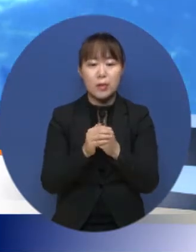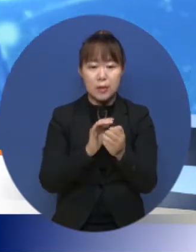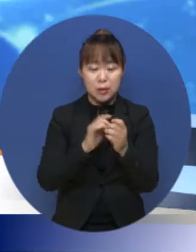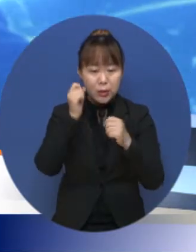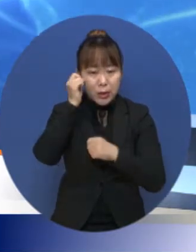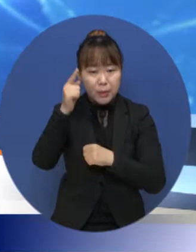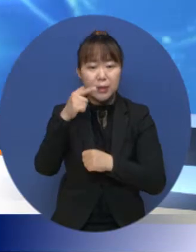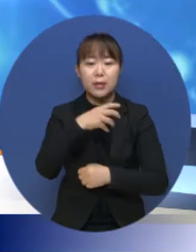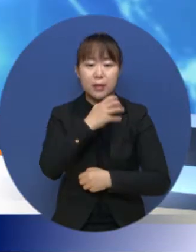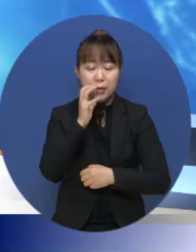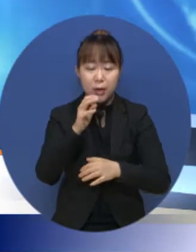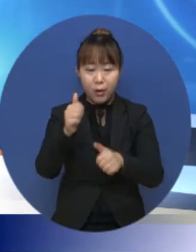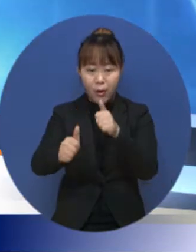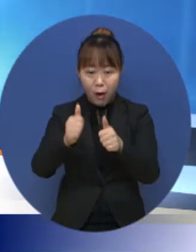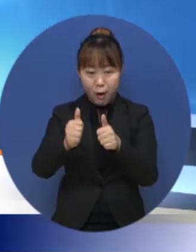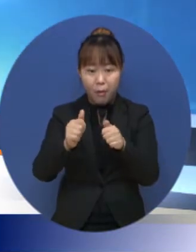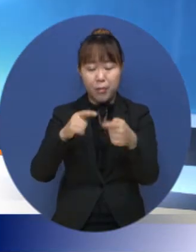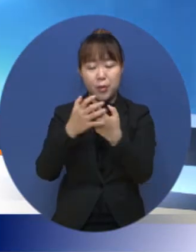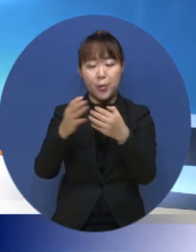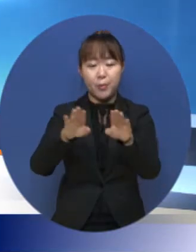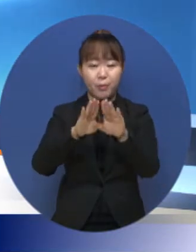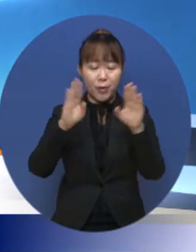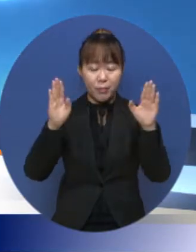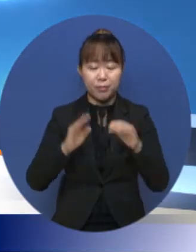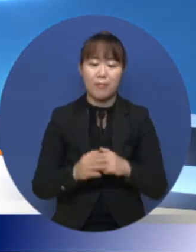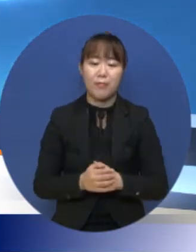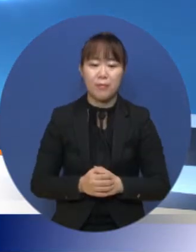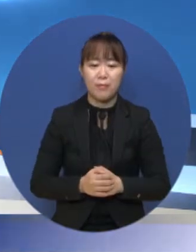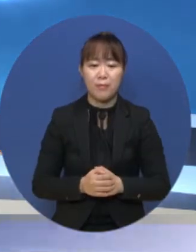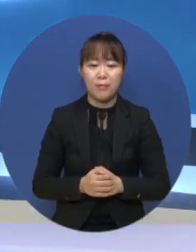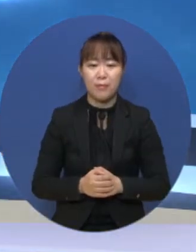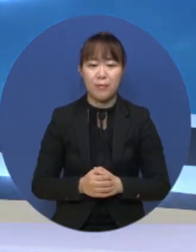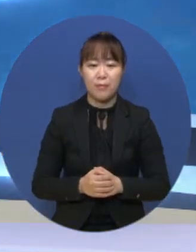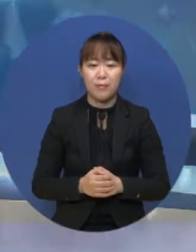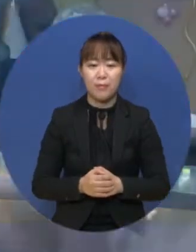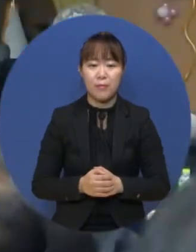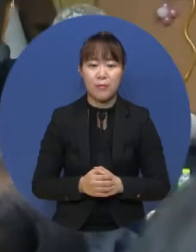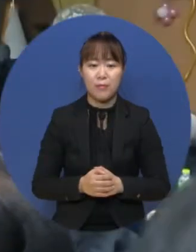경진대회를 열었습니다. 열띤 현장에 서정용 기자가 다녀왔습니다.